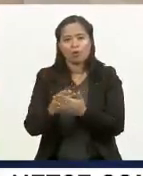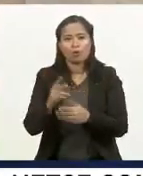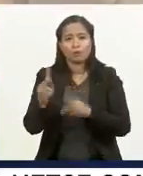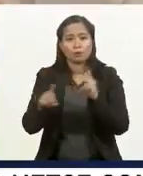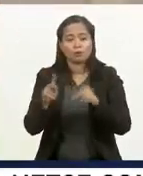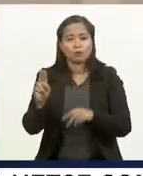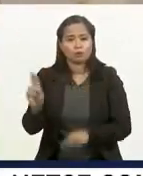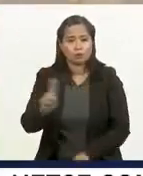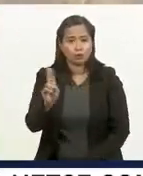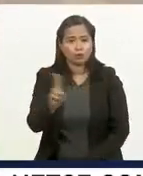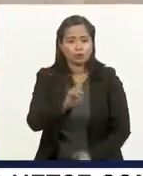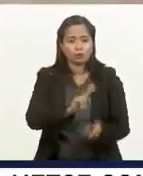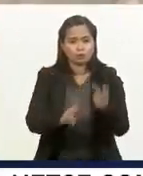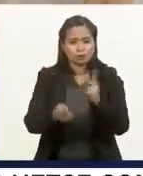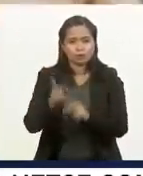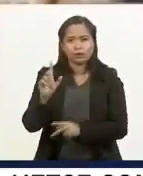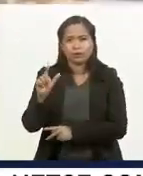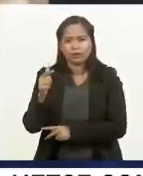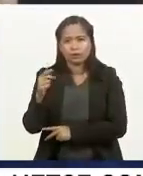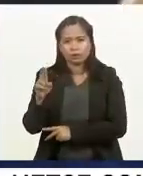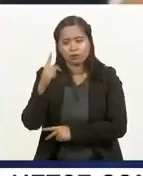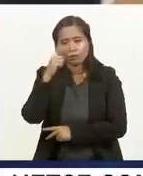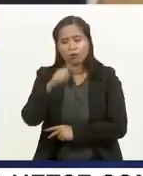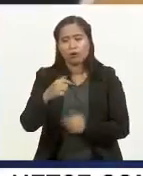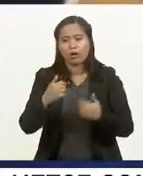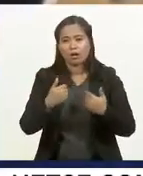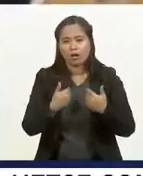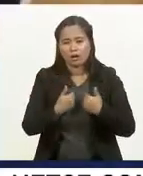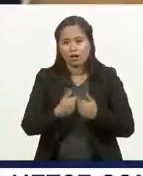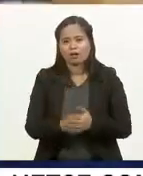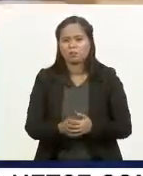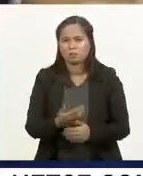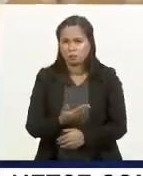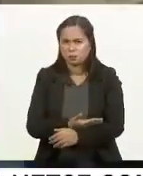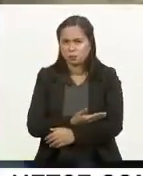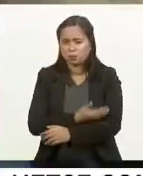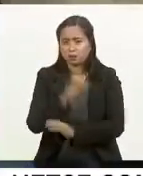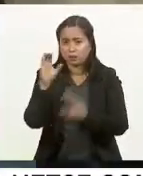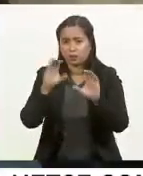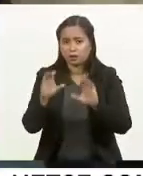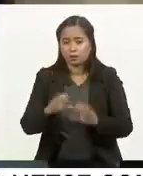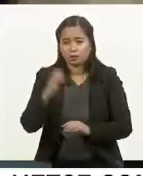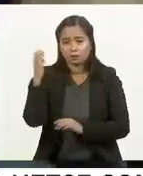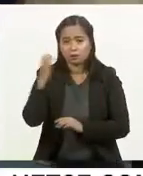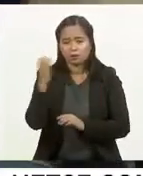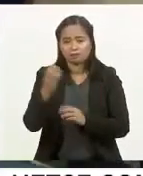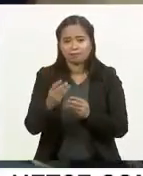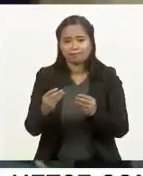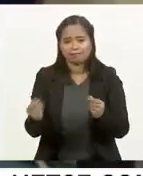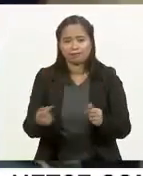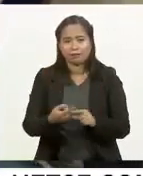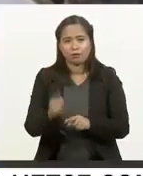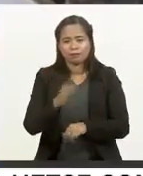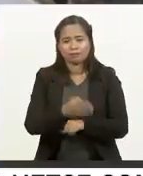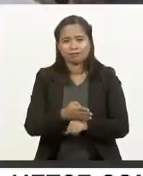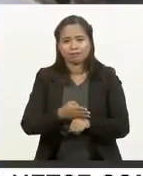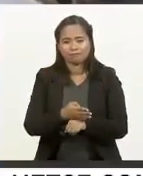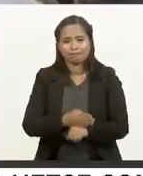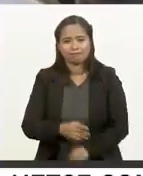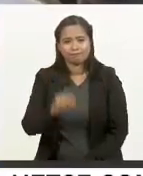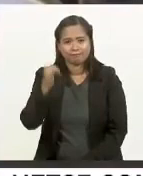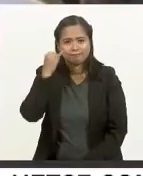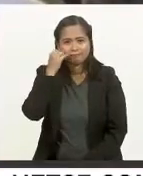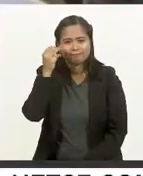stakeholders, partners at LGU sa paglaban sa tumitinding climate emergency. Mula dito sa Bataan,